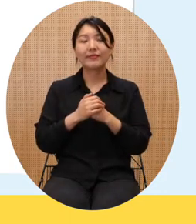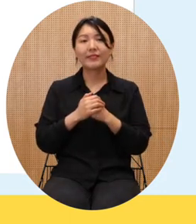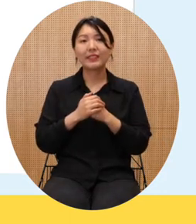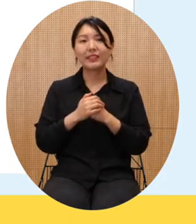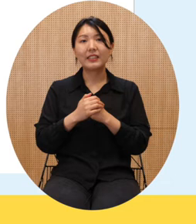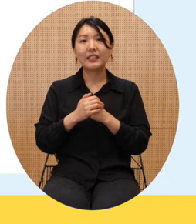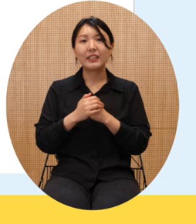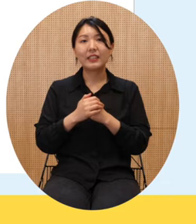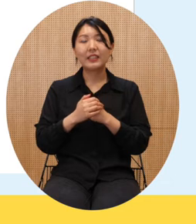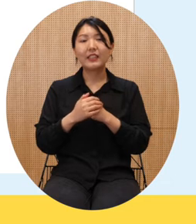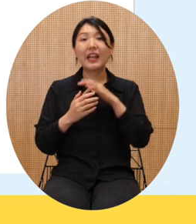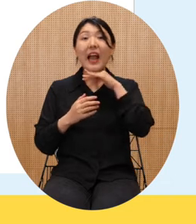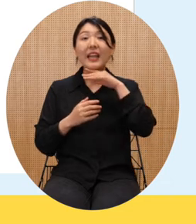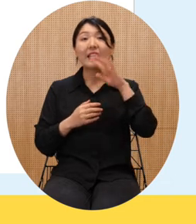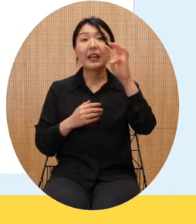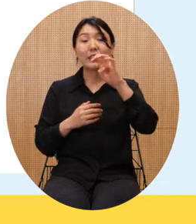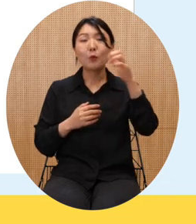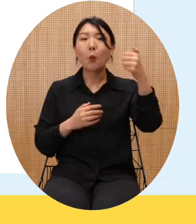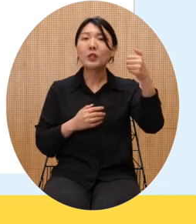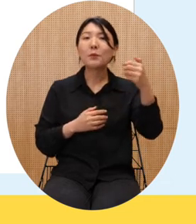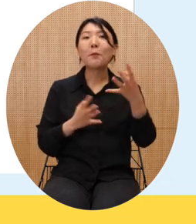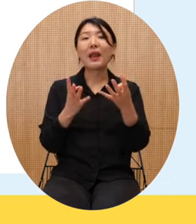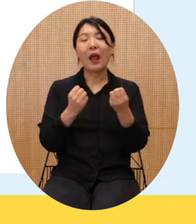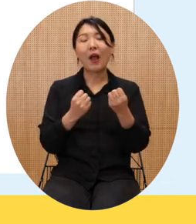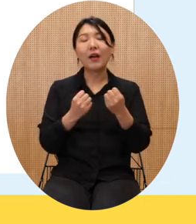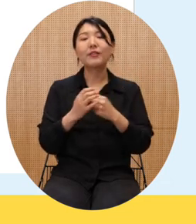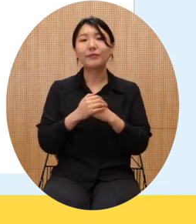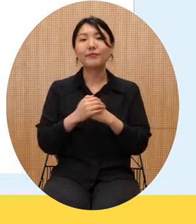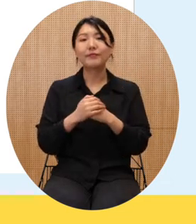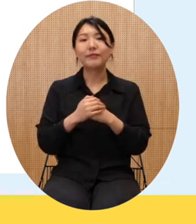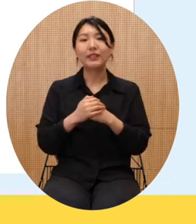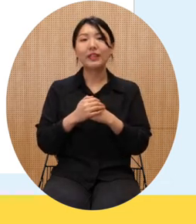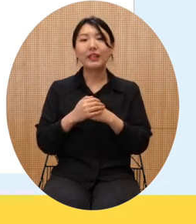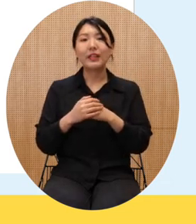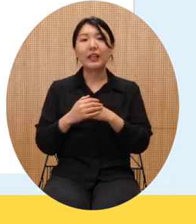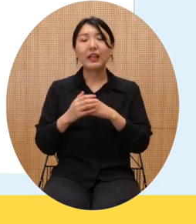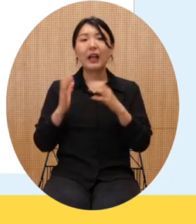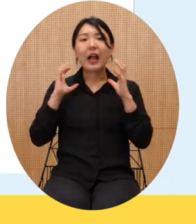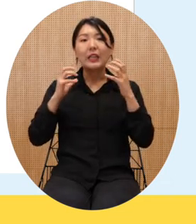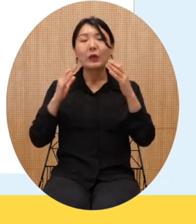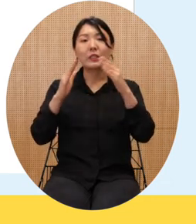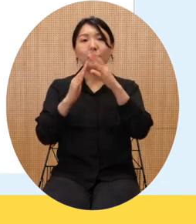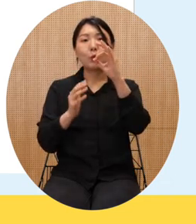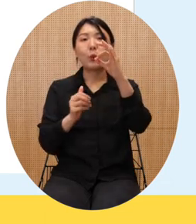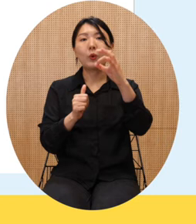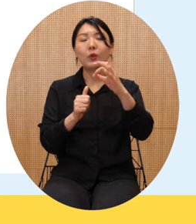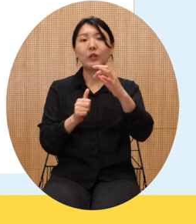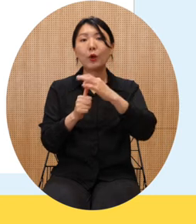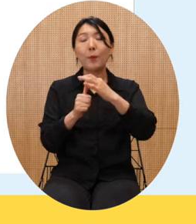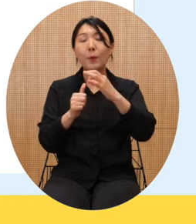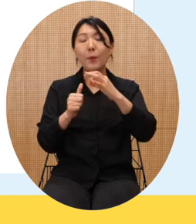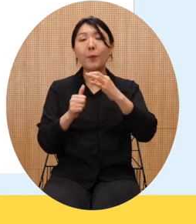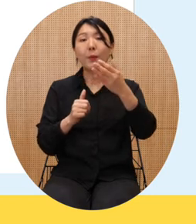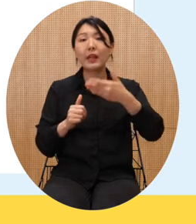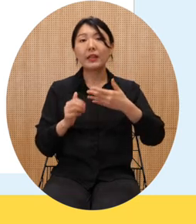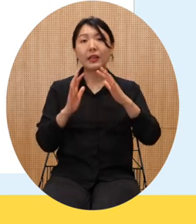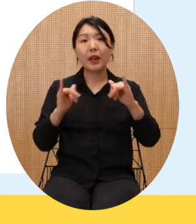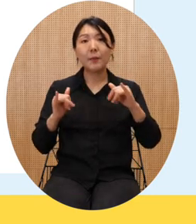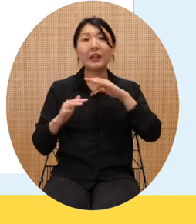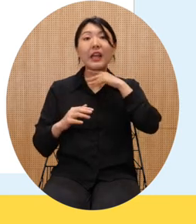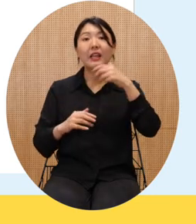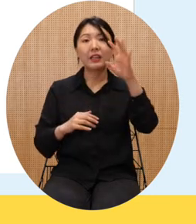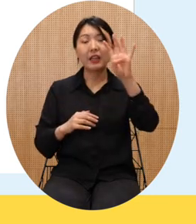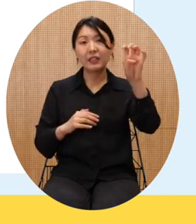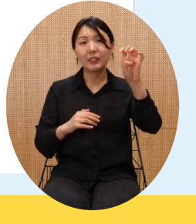결과에 대해서 말씀을 드리도록 하겠습니다. 4050 세대가 많으시더라고요. 가구죠. 지금 아동 주거비 지원을